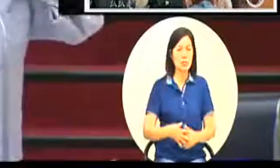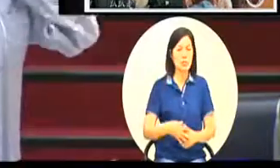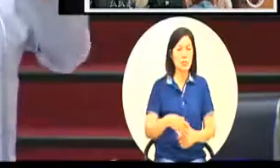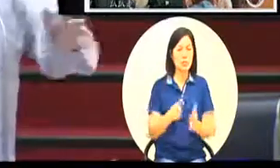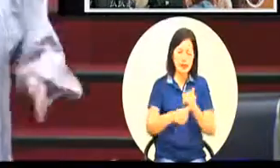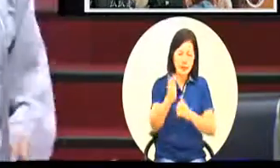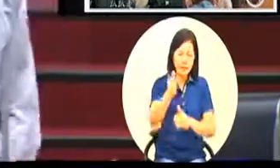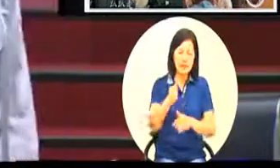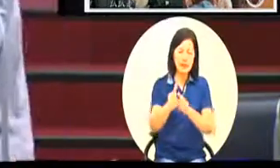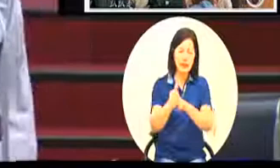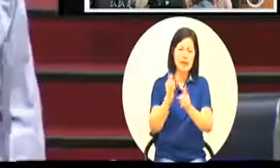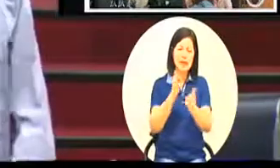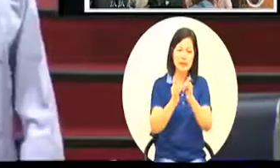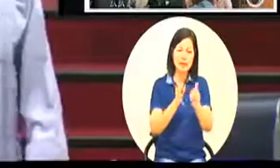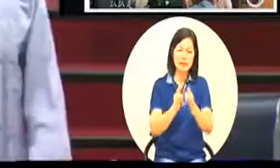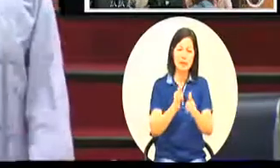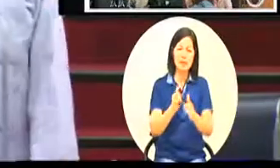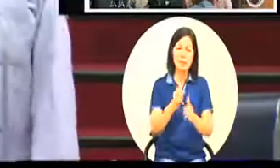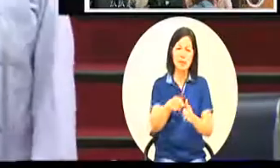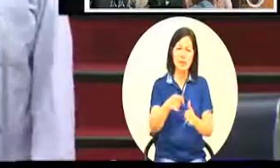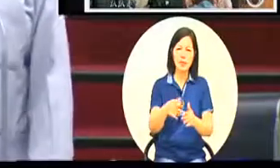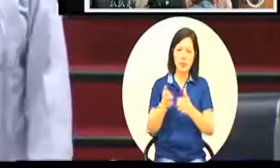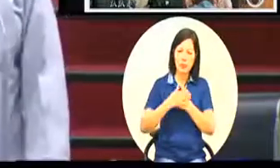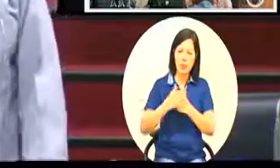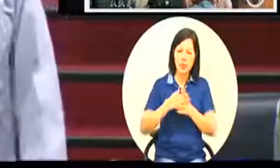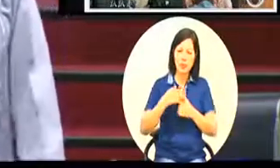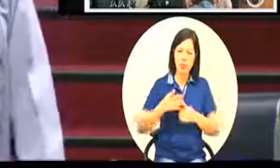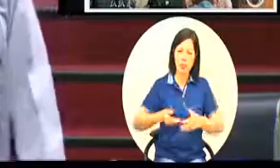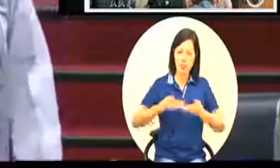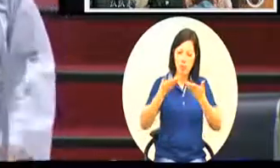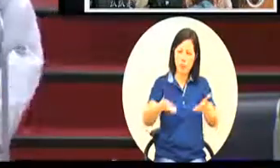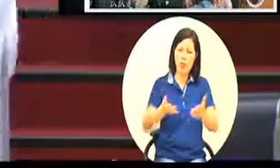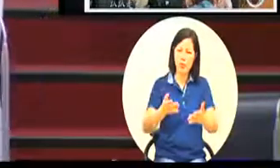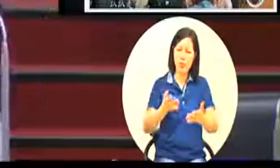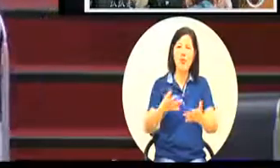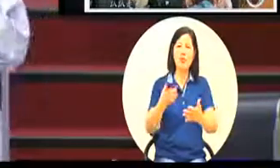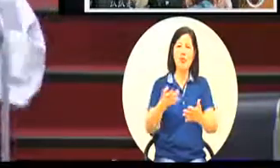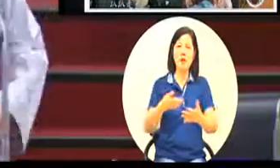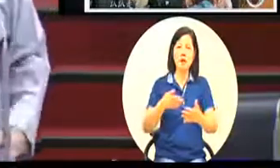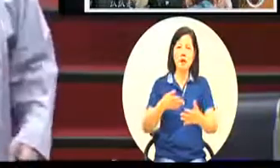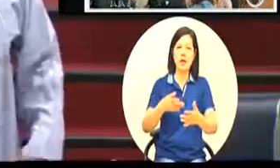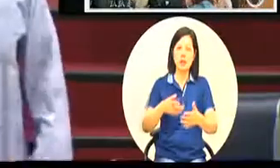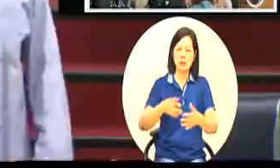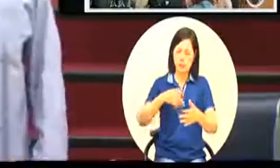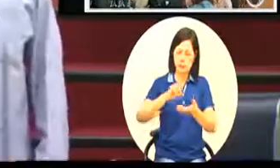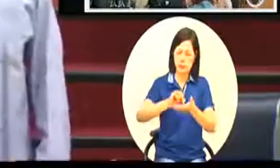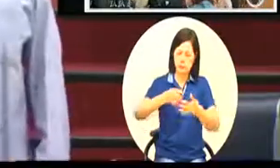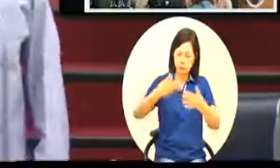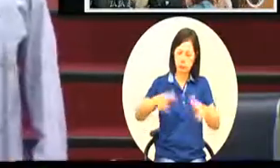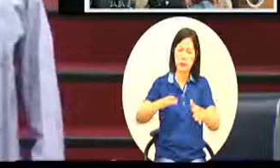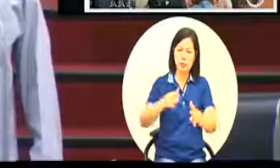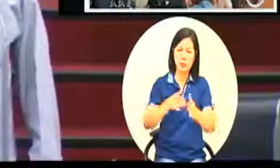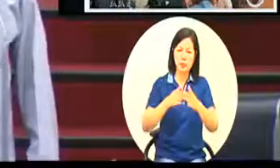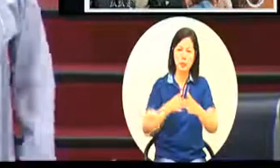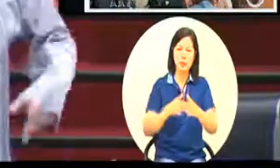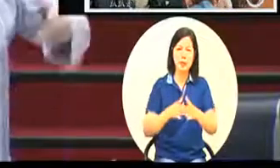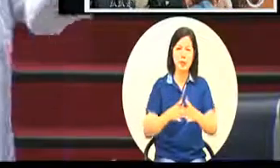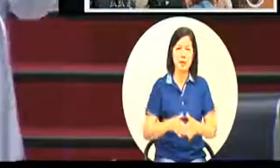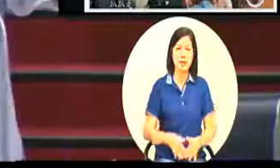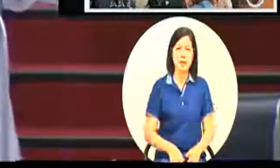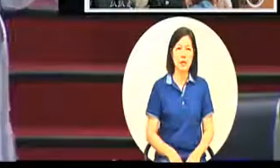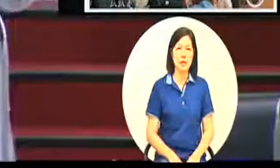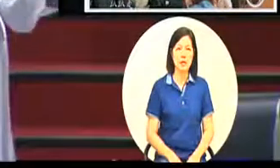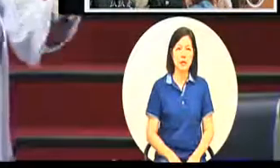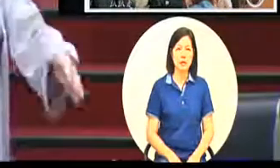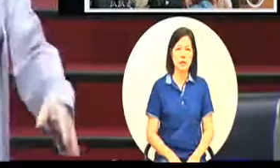伫社会食人一口，啊，行人一道。食人一跪，啊，得爱共跪，你若无通用人，啊，我